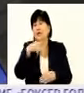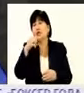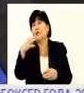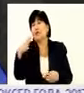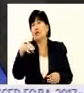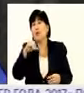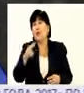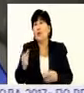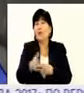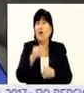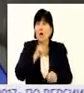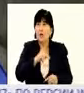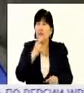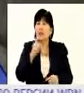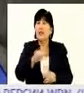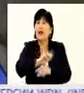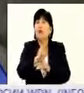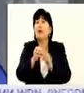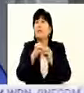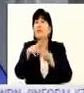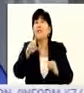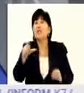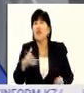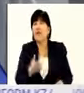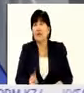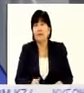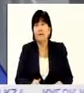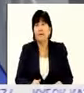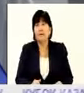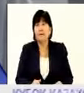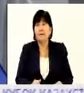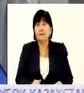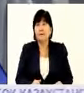15 тонн рыбы. Работой в цеху обеспечены 15 человек.